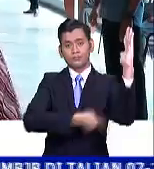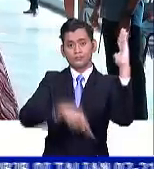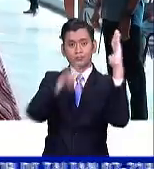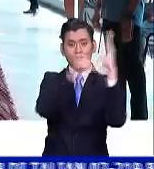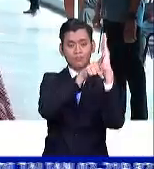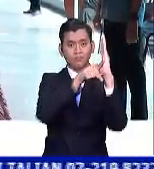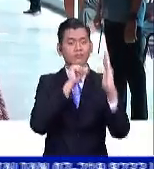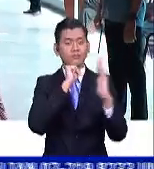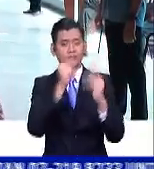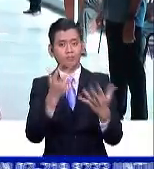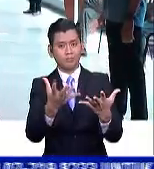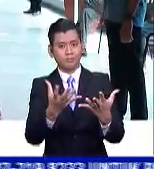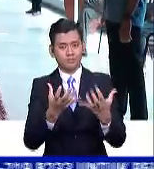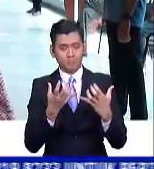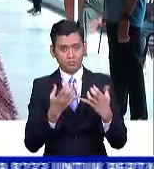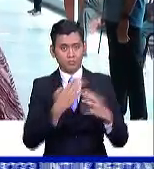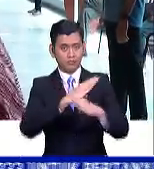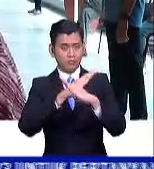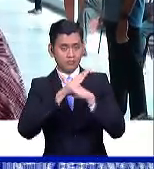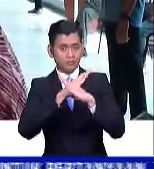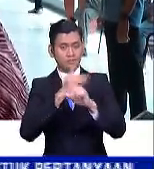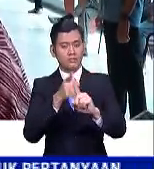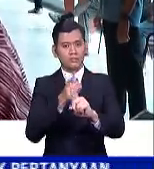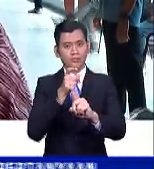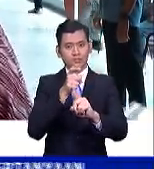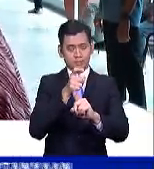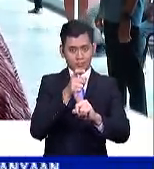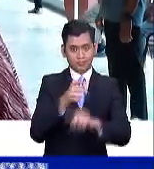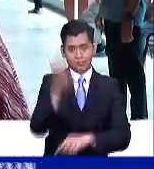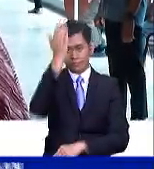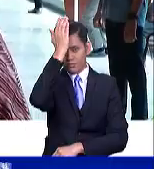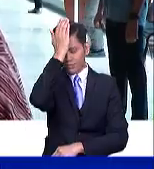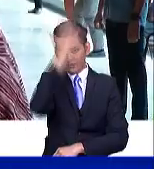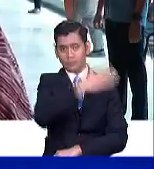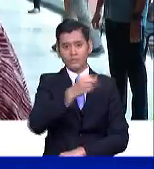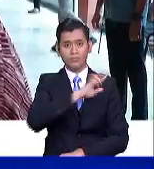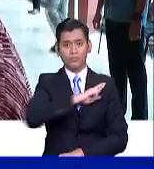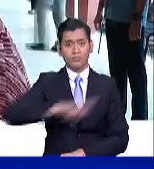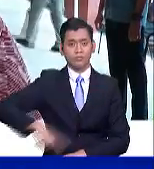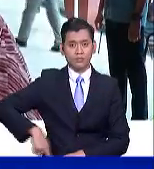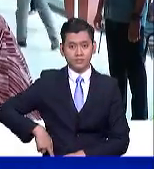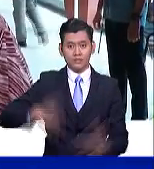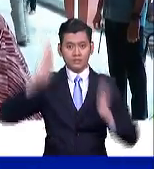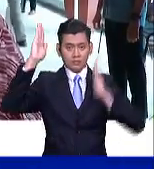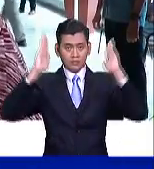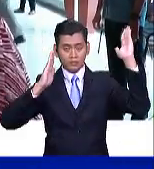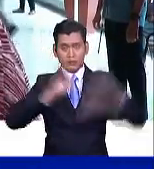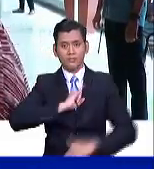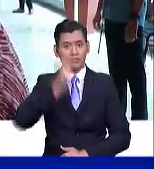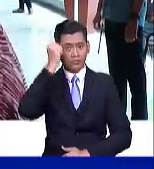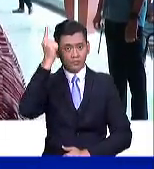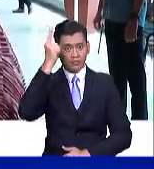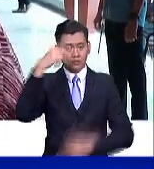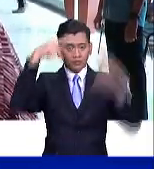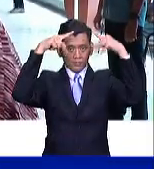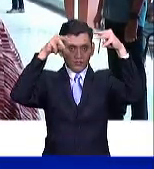apa menyanggah kenyataan yang di-Tuan Agong atau raja-raja. Saya faham tanggungjawab sebagai Perdana Menteri besar, tapi saya